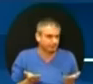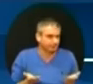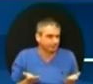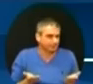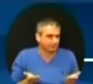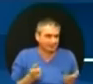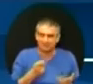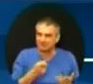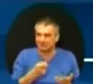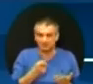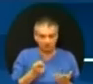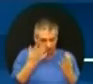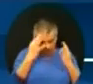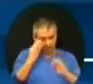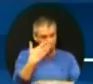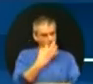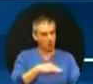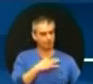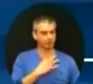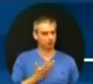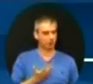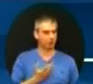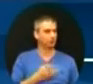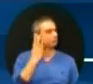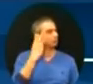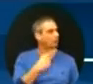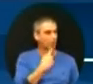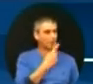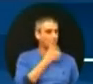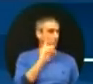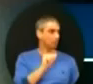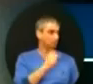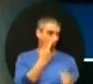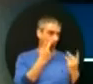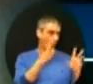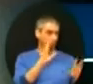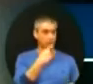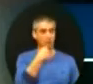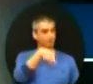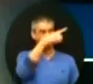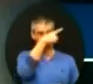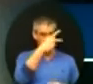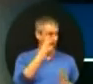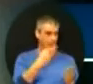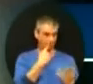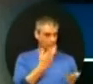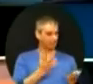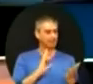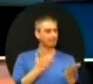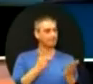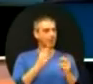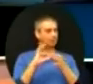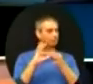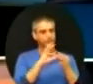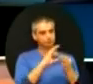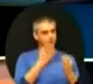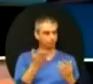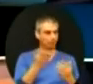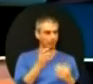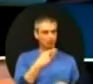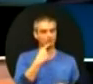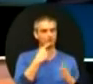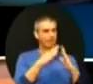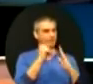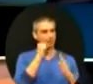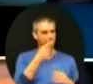מה, זה הכבוד הלאומי שלנו. שלי, אומר דודי אמסלם, לא חשוב מה אומרים הגויים, מה את אומרת, מה מהמשפט הזה של דובר